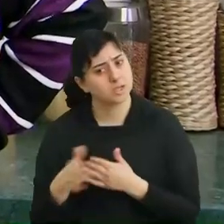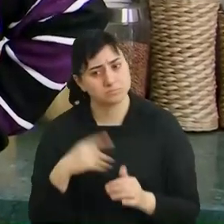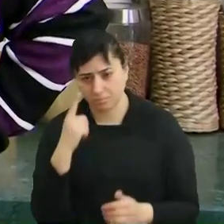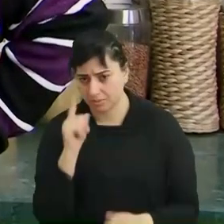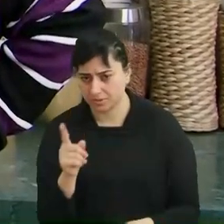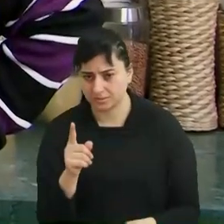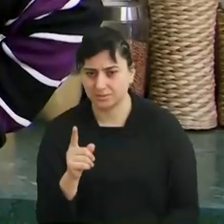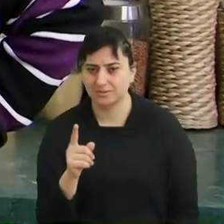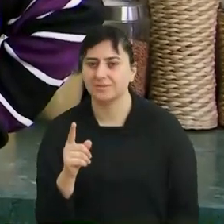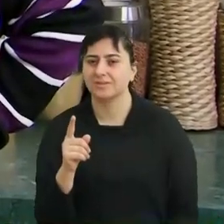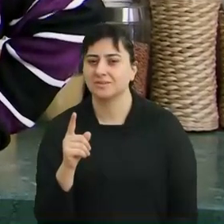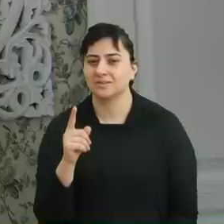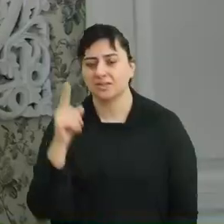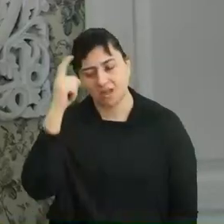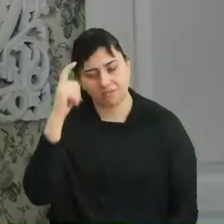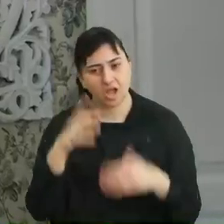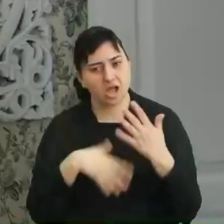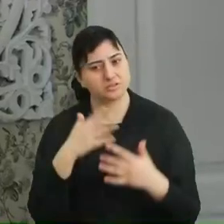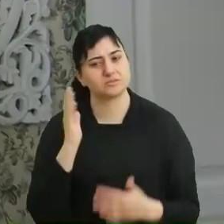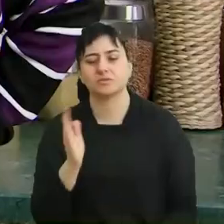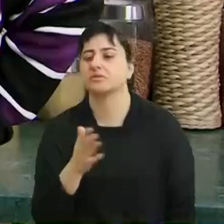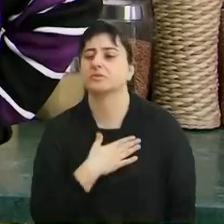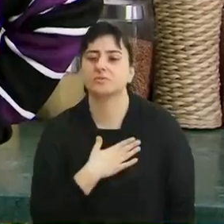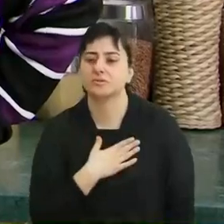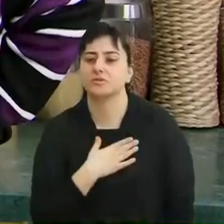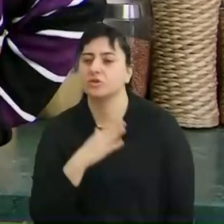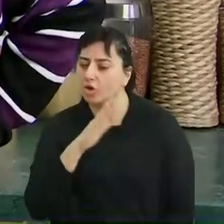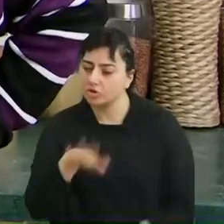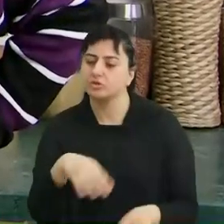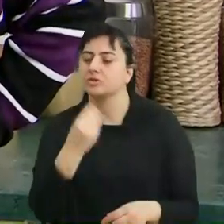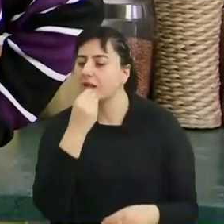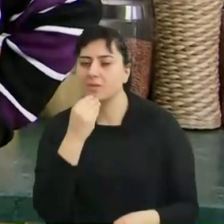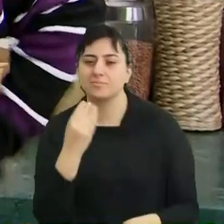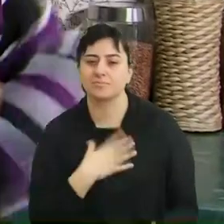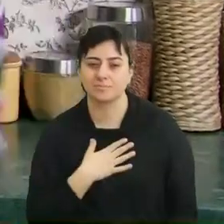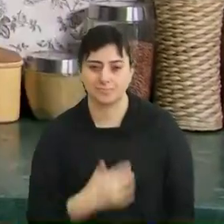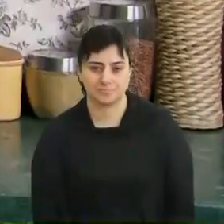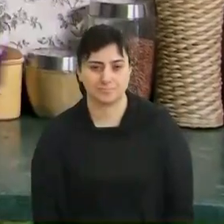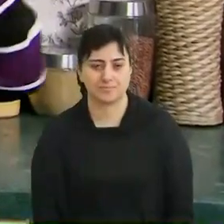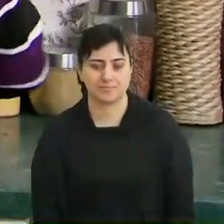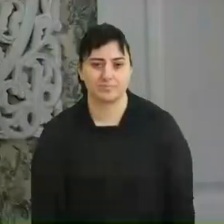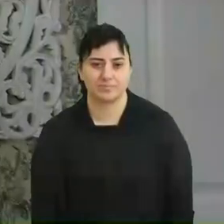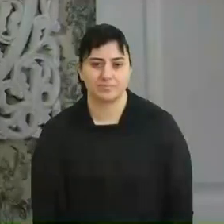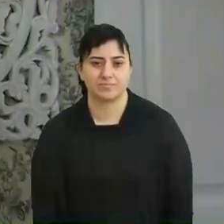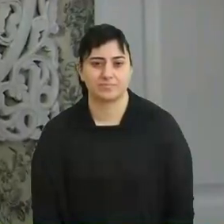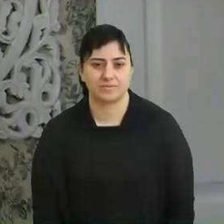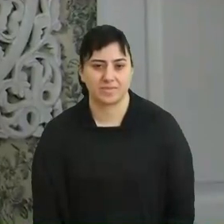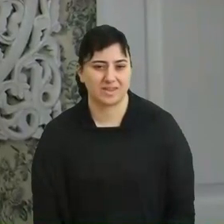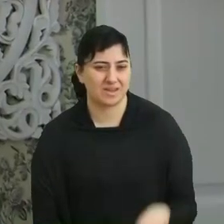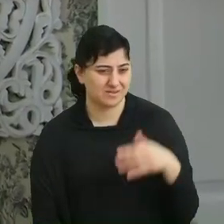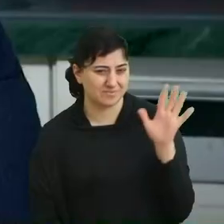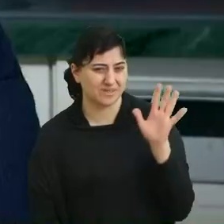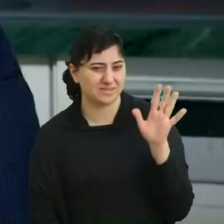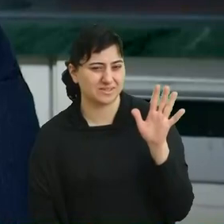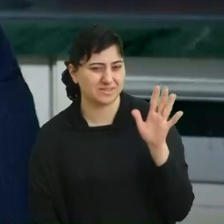bak. Koca kafasını karıştırdın çocuğun. Kurban olurum sana. Otur da bir şeyler yiyelim yiysen hadi. Ya bırak şu